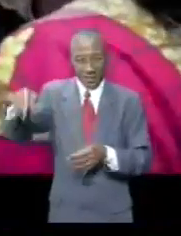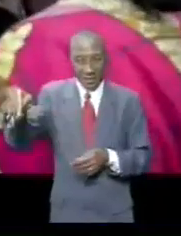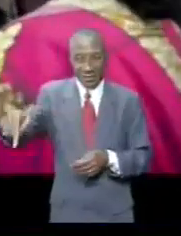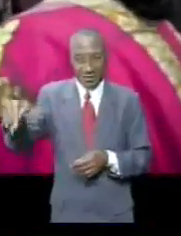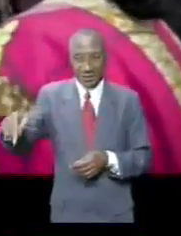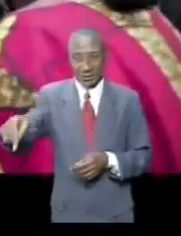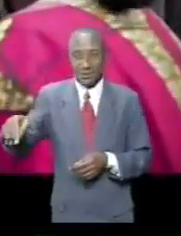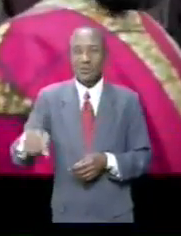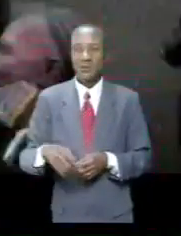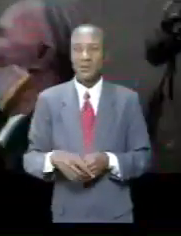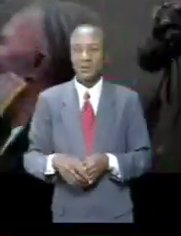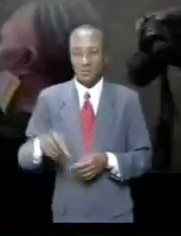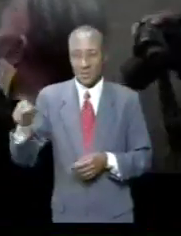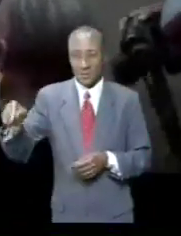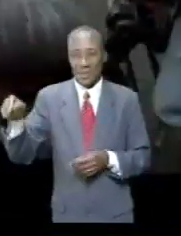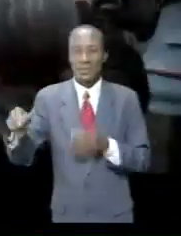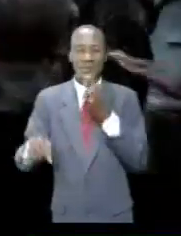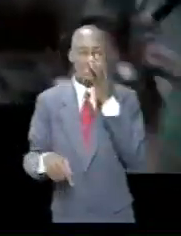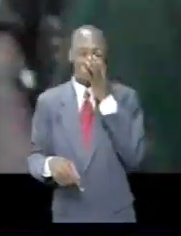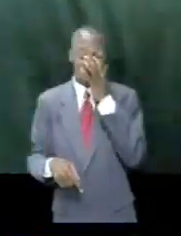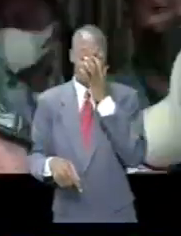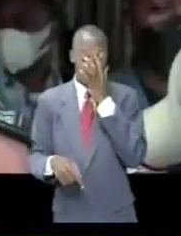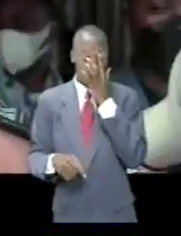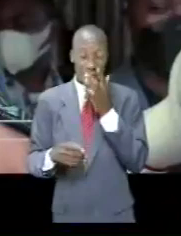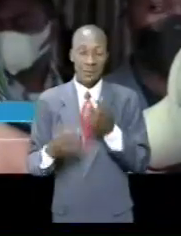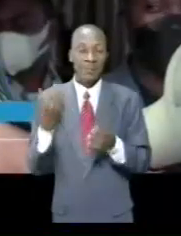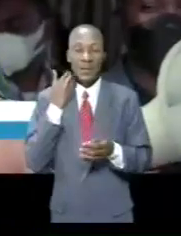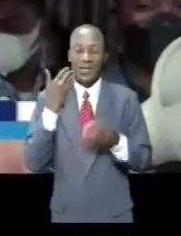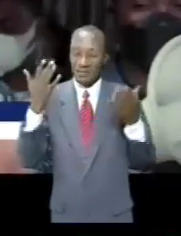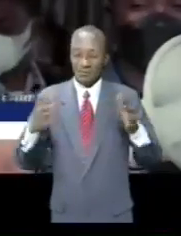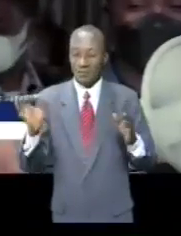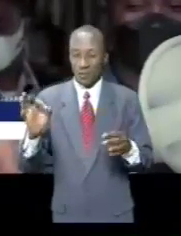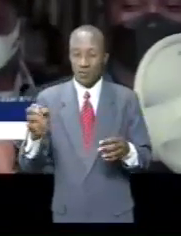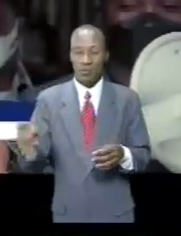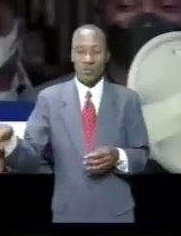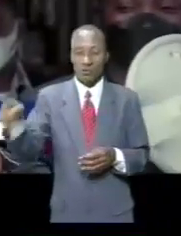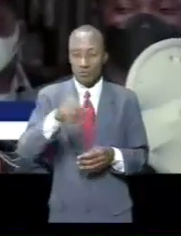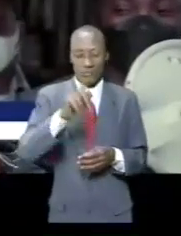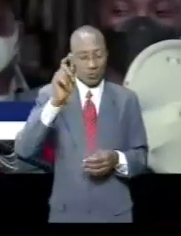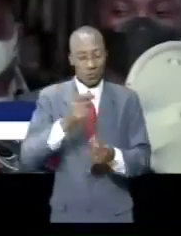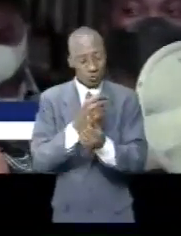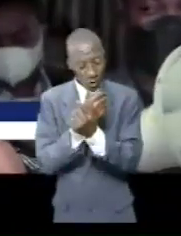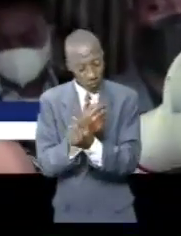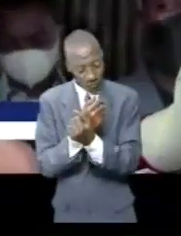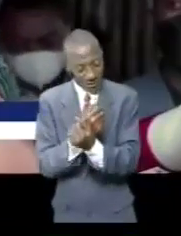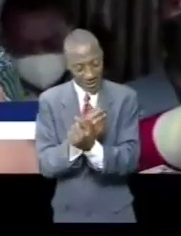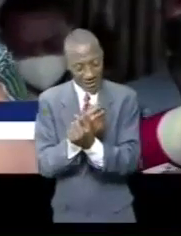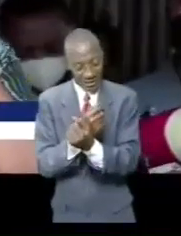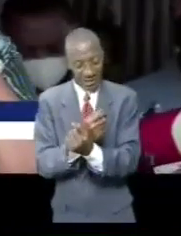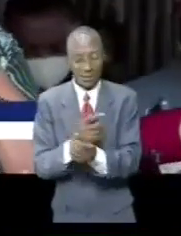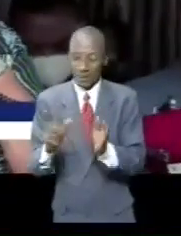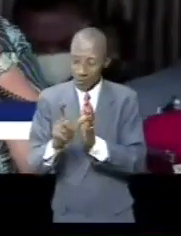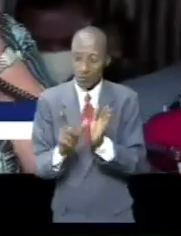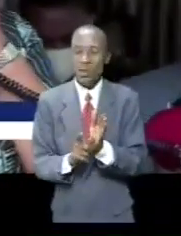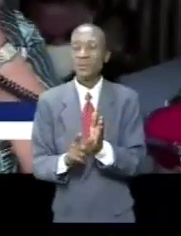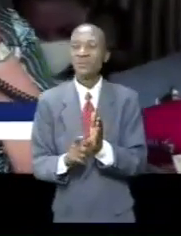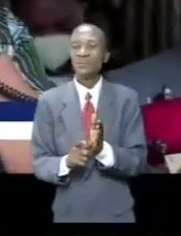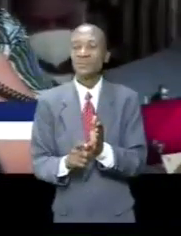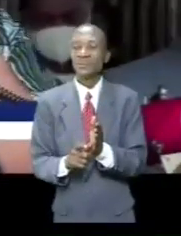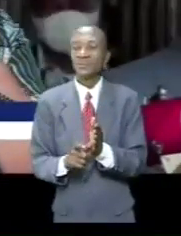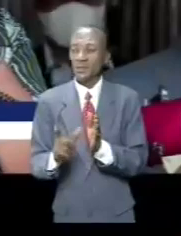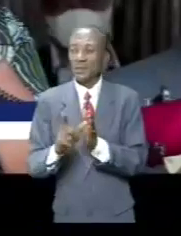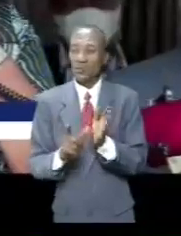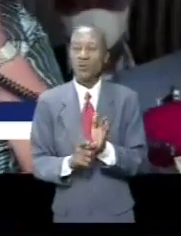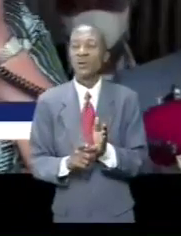La maladie à coronavirus est encore parmi nous. Je vous exhorte à toujours respecter le geste barrière, à mieux couvrir vos